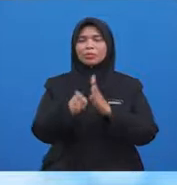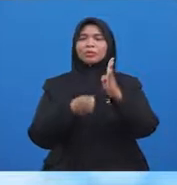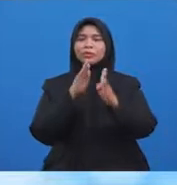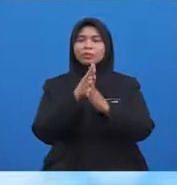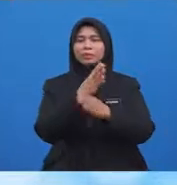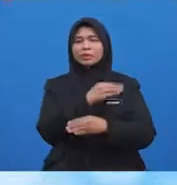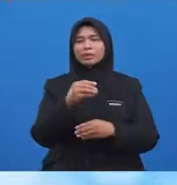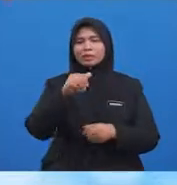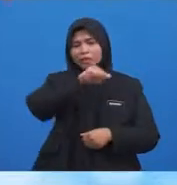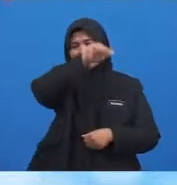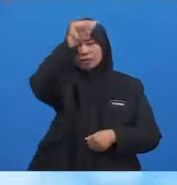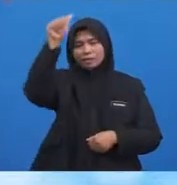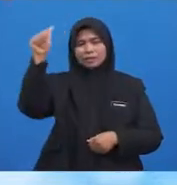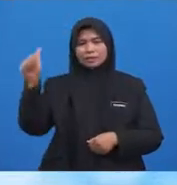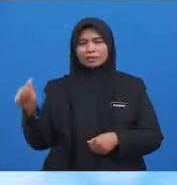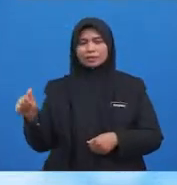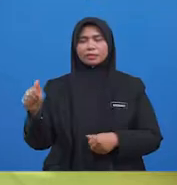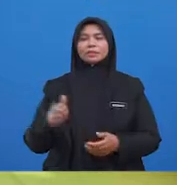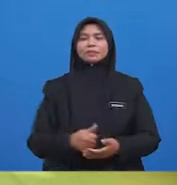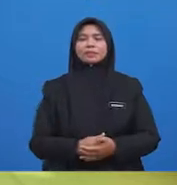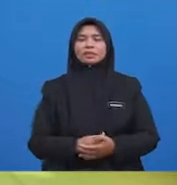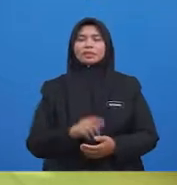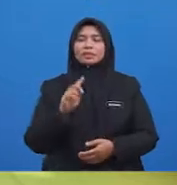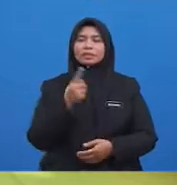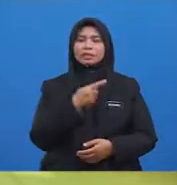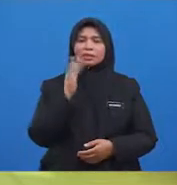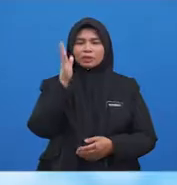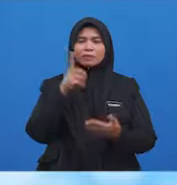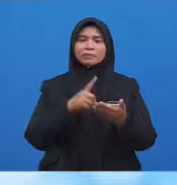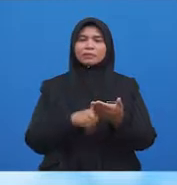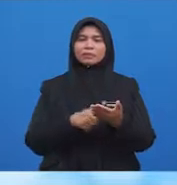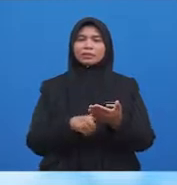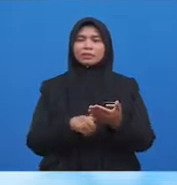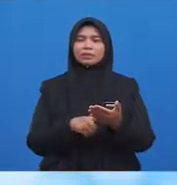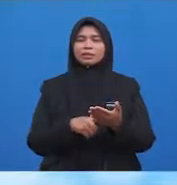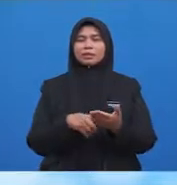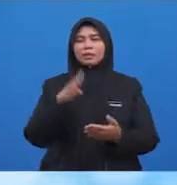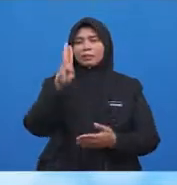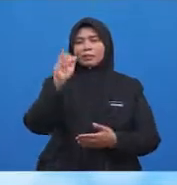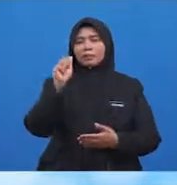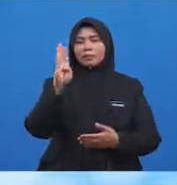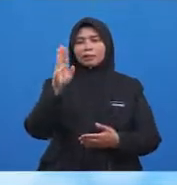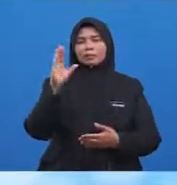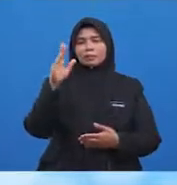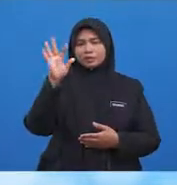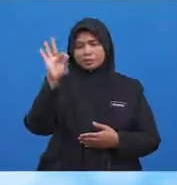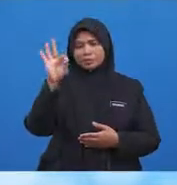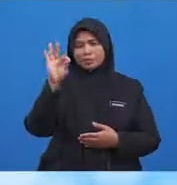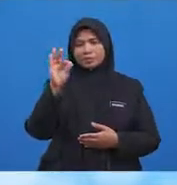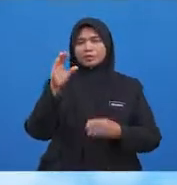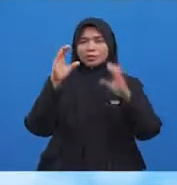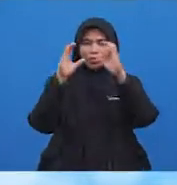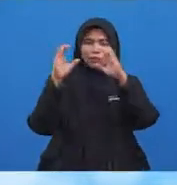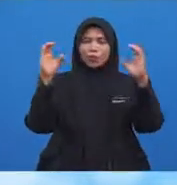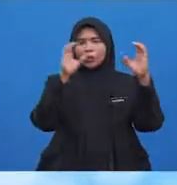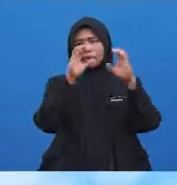angkasa lepas Ayo kita akan membincangkan 49 cuaca angkasa lepas